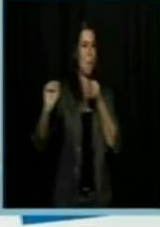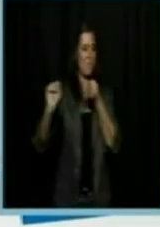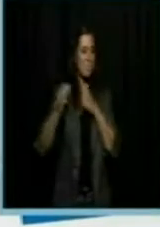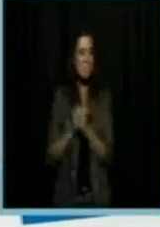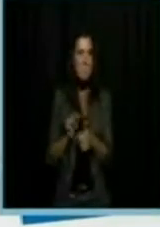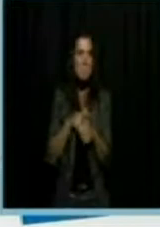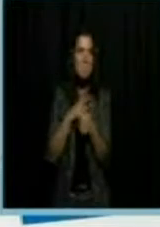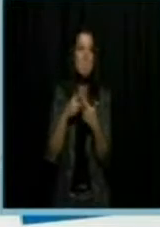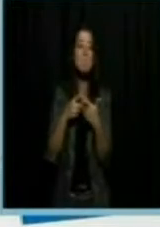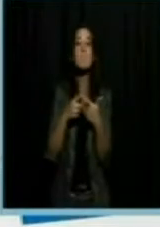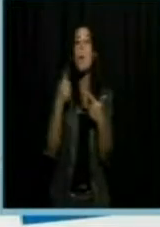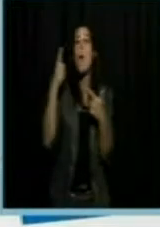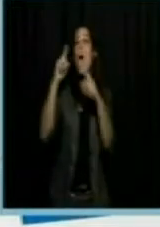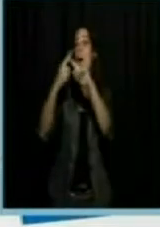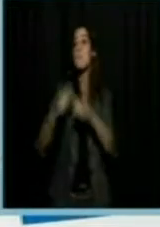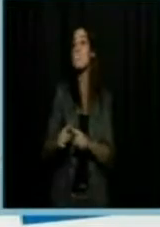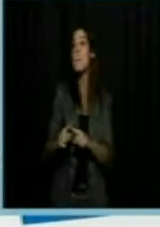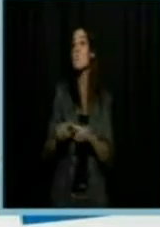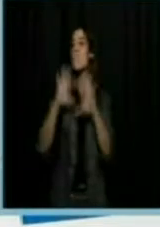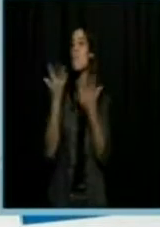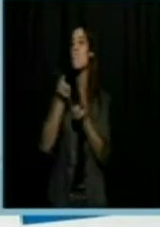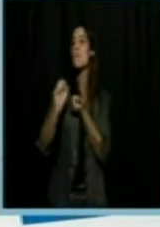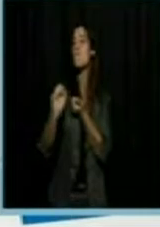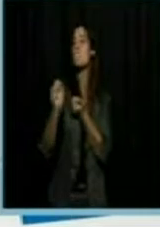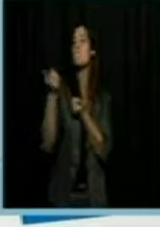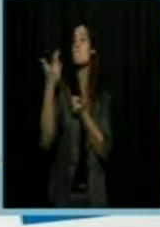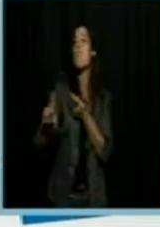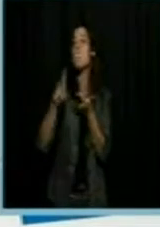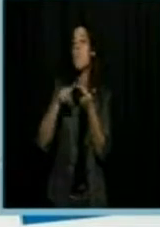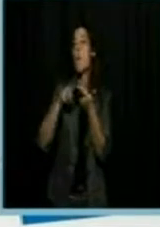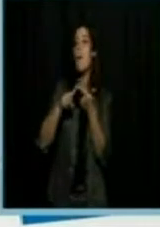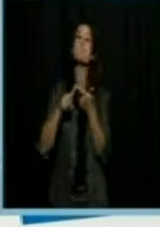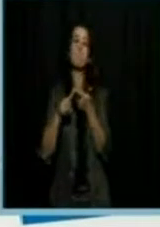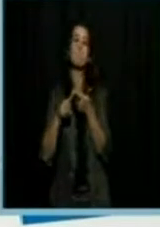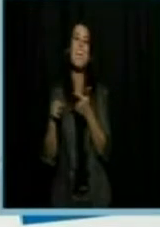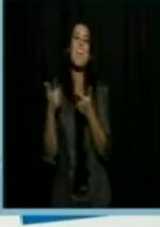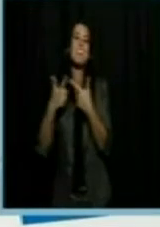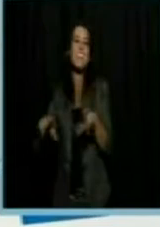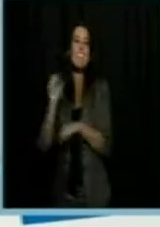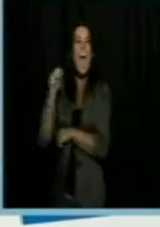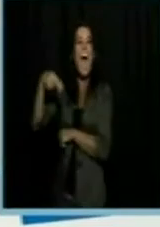sicuramente famosa nel mondo per essere stata la città di Anna Frank,